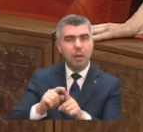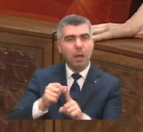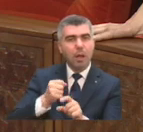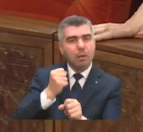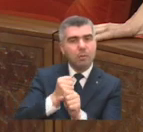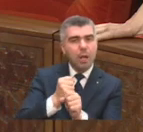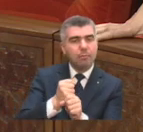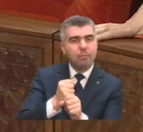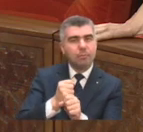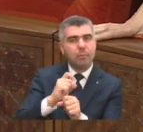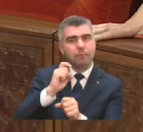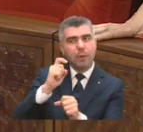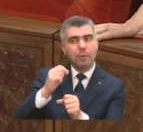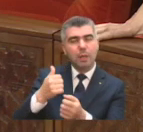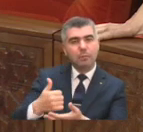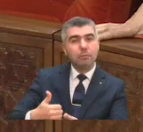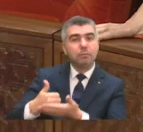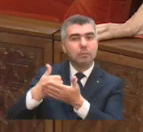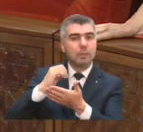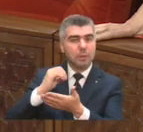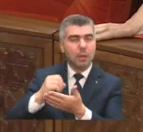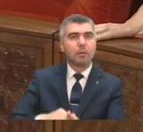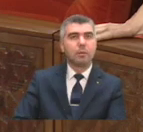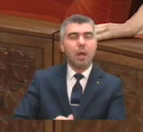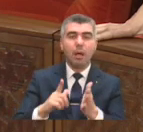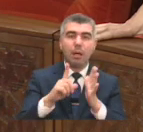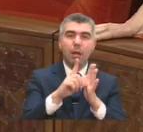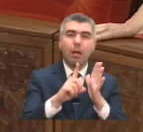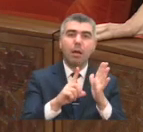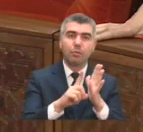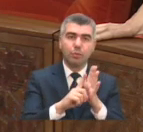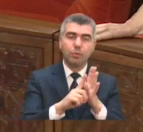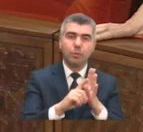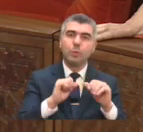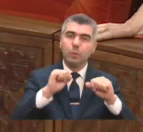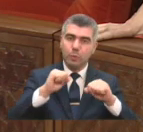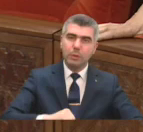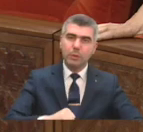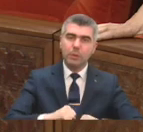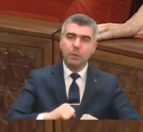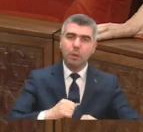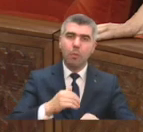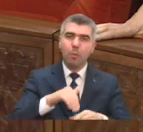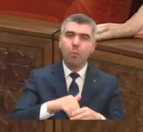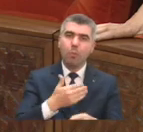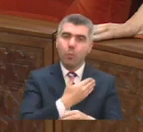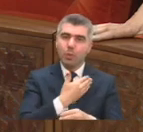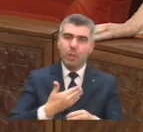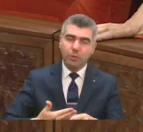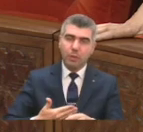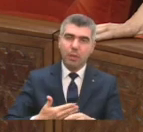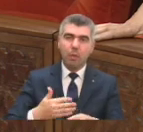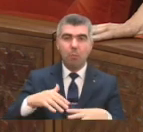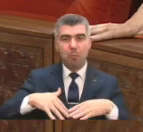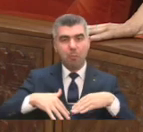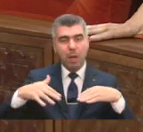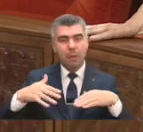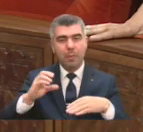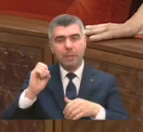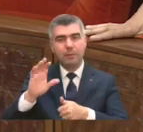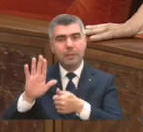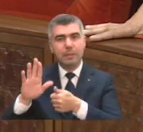القطاع. فبالتالي قانون الاطار اللي صوت عليه مجلس النواب مجلس المستشارين 06/22 كيجيب